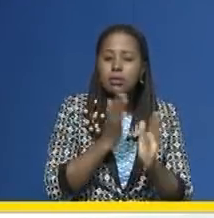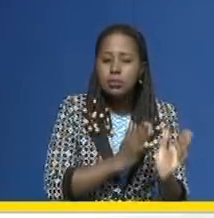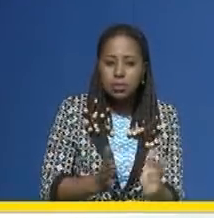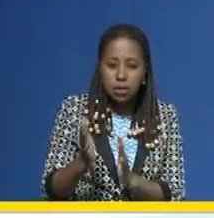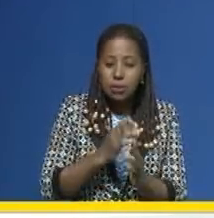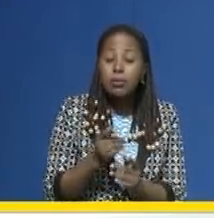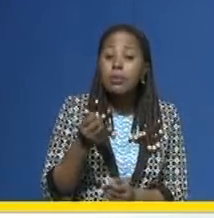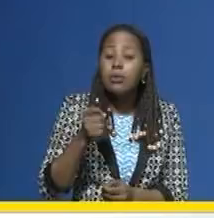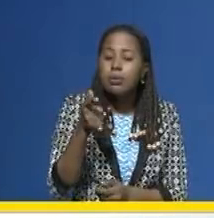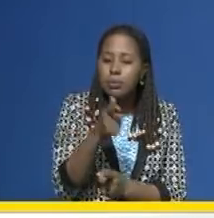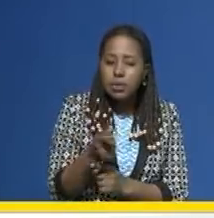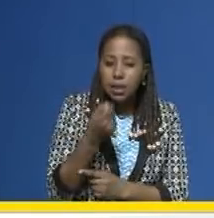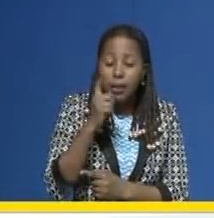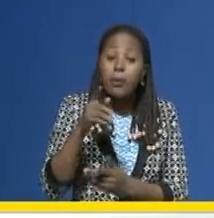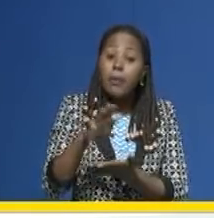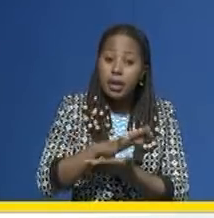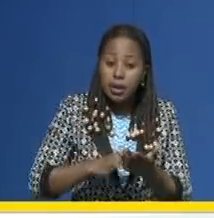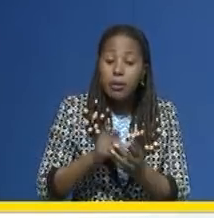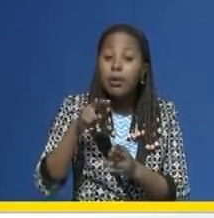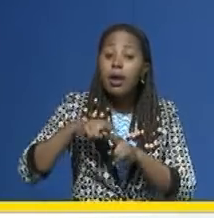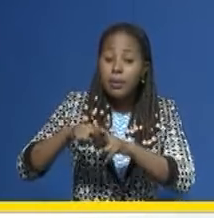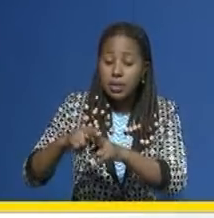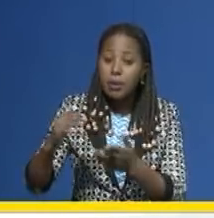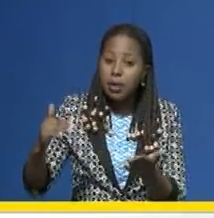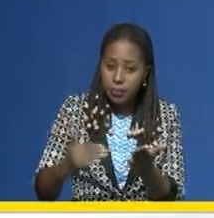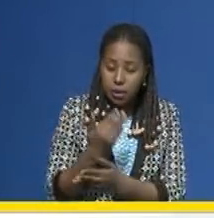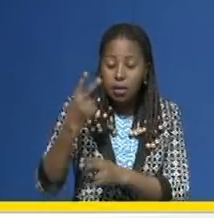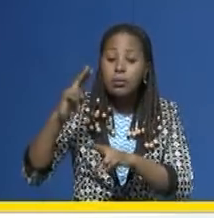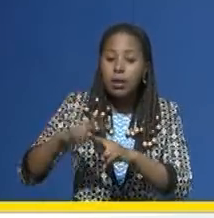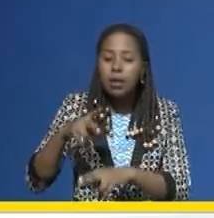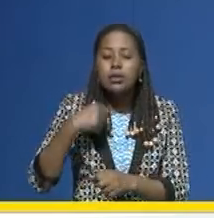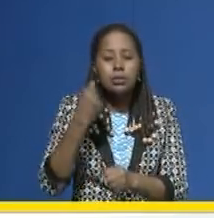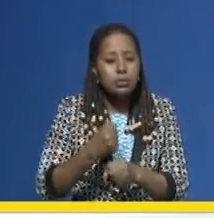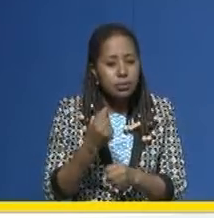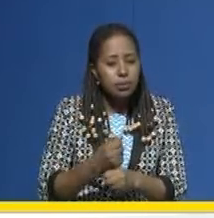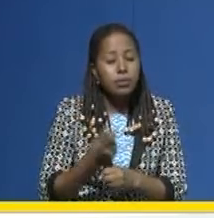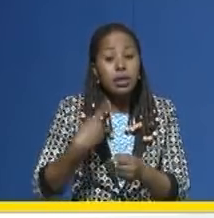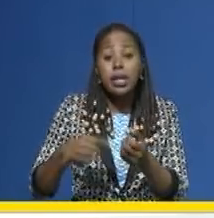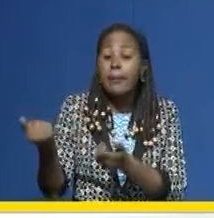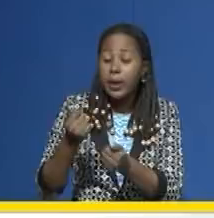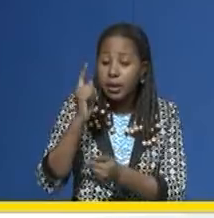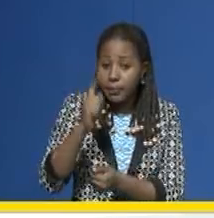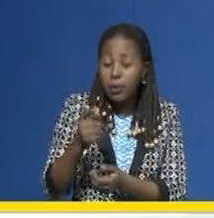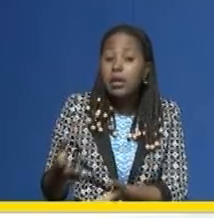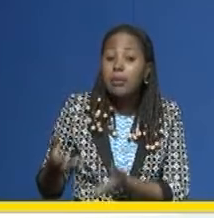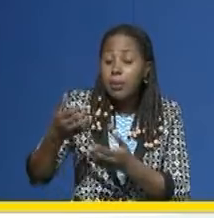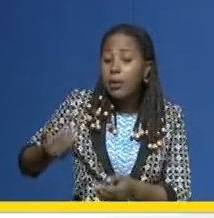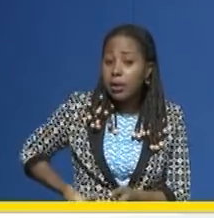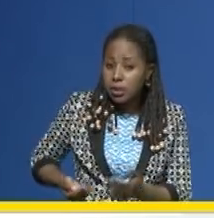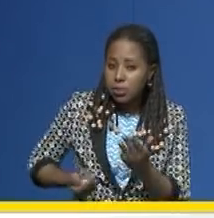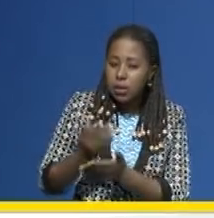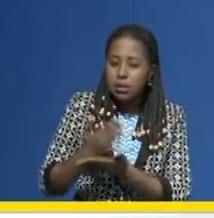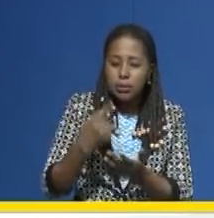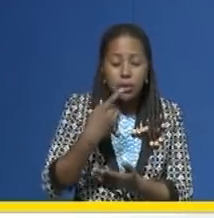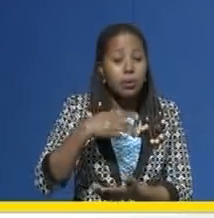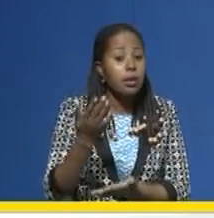wa kupuliza dawa maeneo ambayo abiria wanapita na kukaa. Zoezi hilo pia linafanywa kwenye magari ambayo yanabeba wageni kutoka sehemu